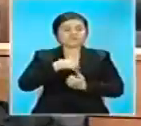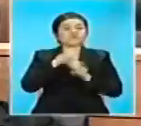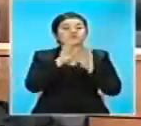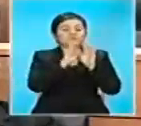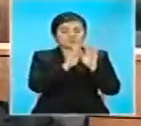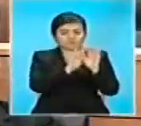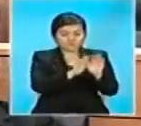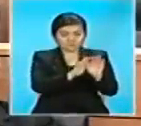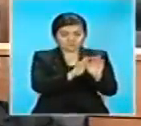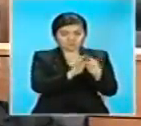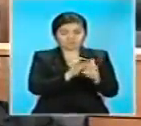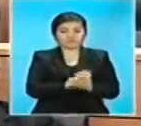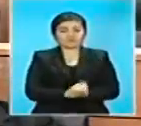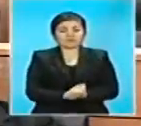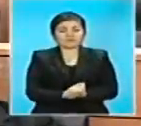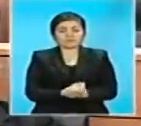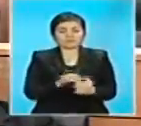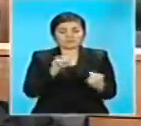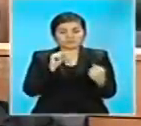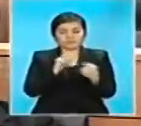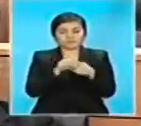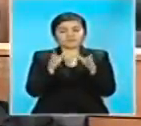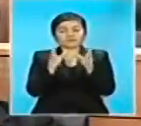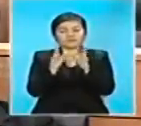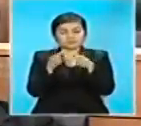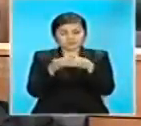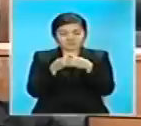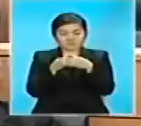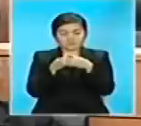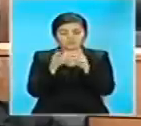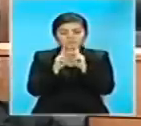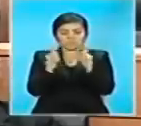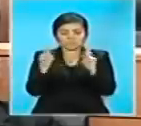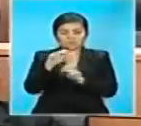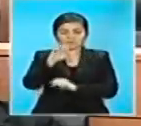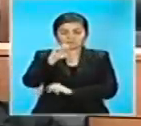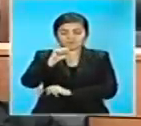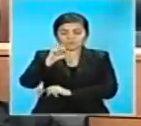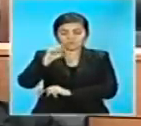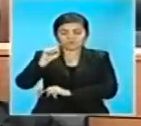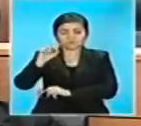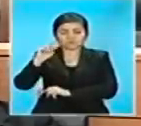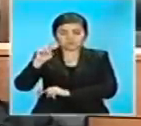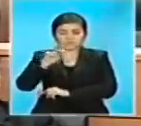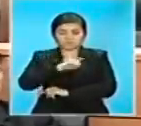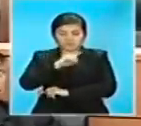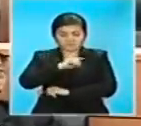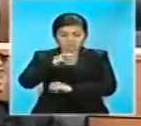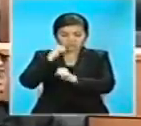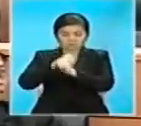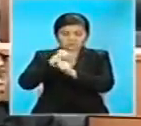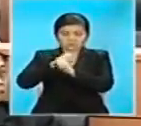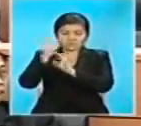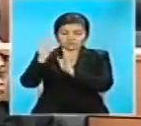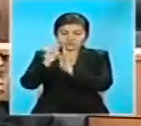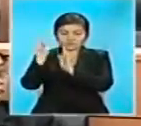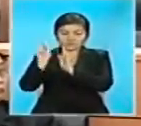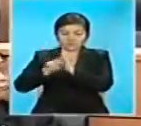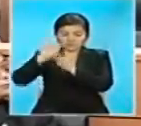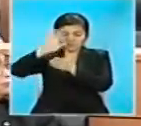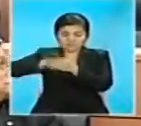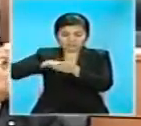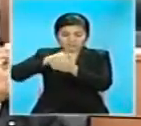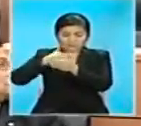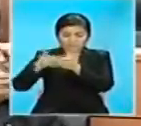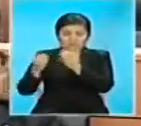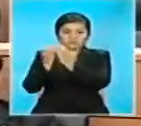ถึงคณะสสล.ที่จะร่างรัฐธรรมนูญฉบับใหม่อย